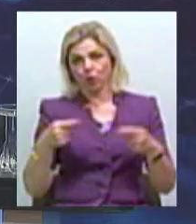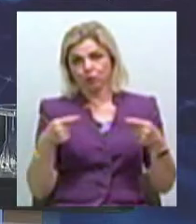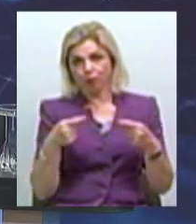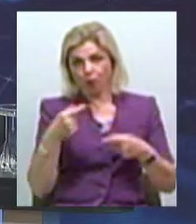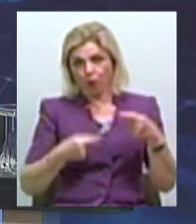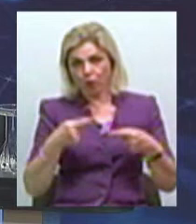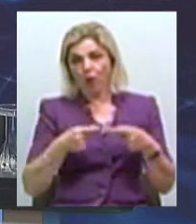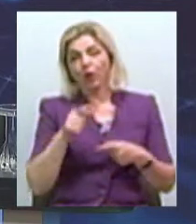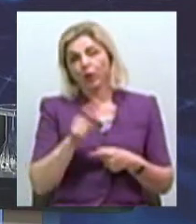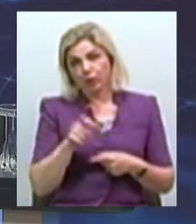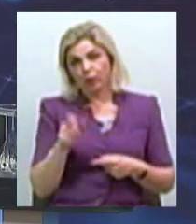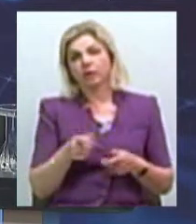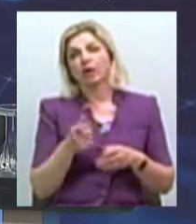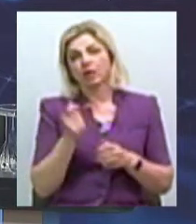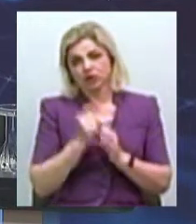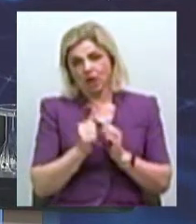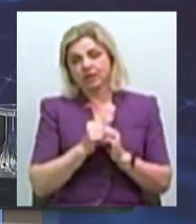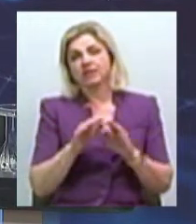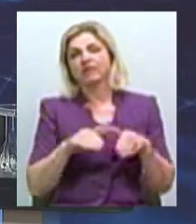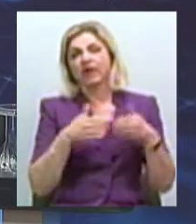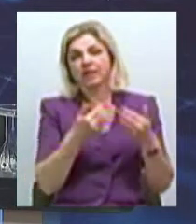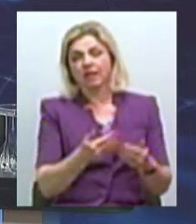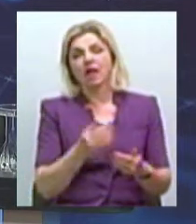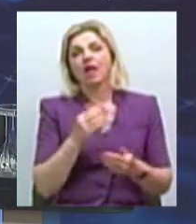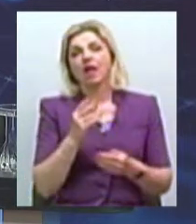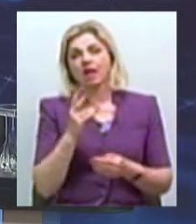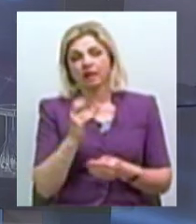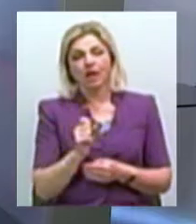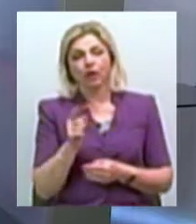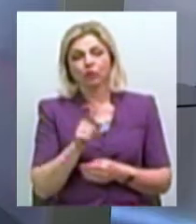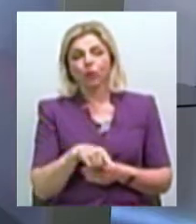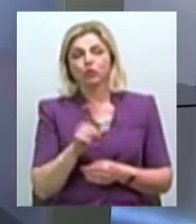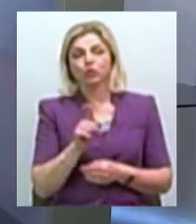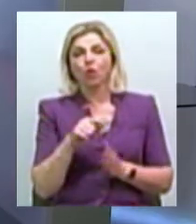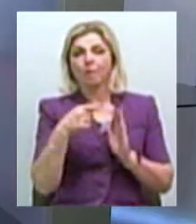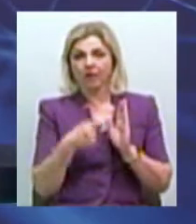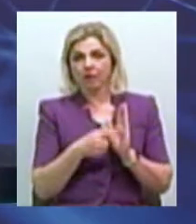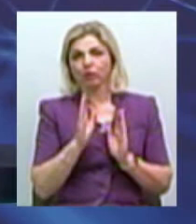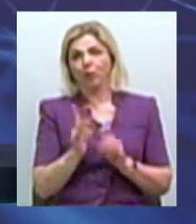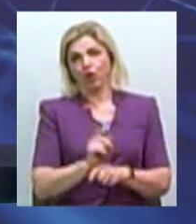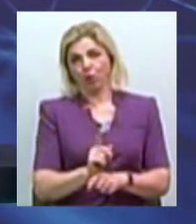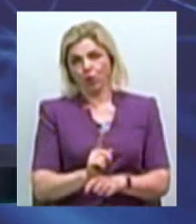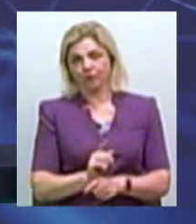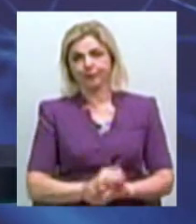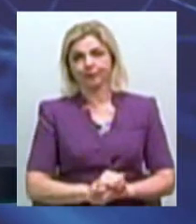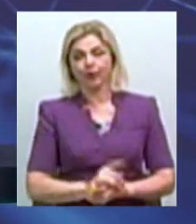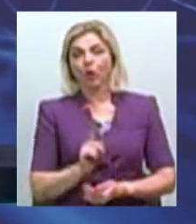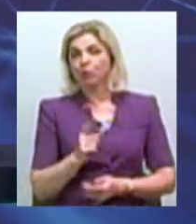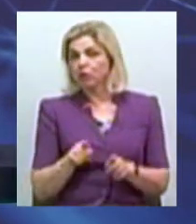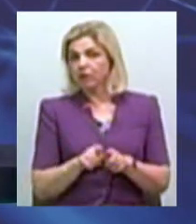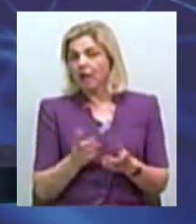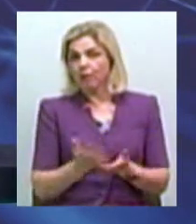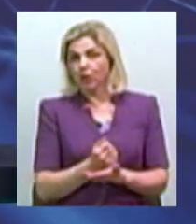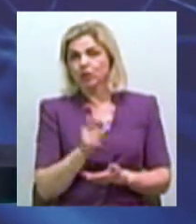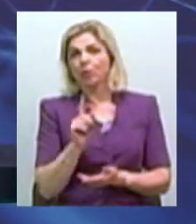люди більш-менш звертаються, ну, скажімо так, з вірою на те, що все ж таки питання якесь буде врегульовано. А скажіть, будь ласка, чому так стається? Чому люди